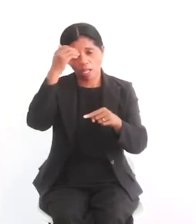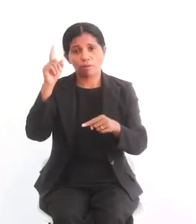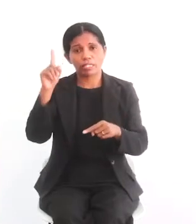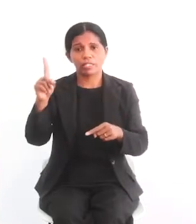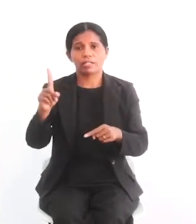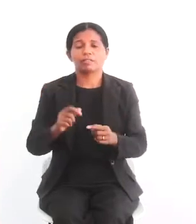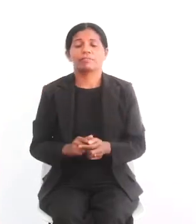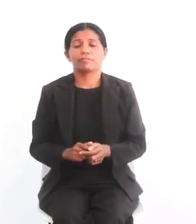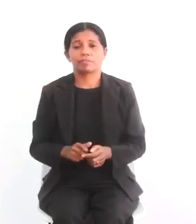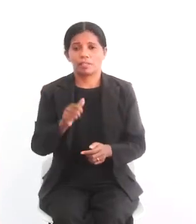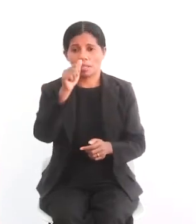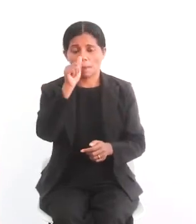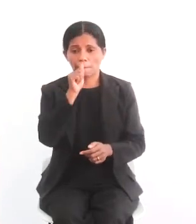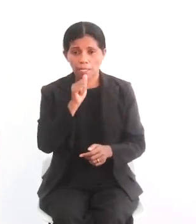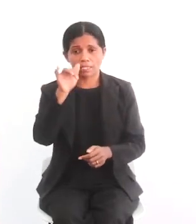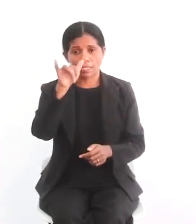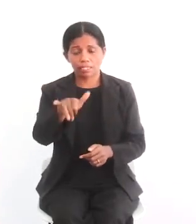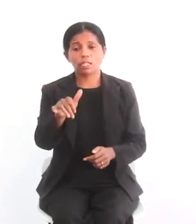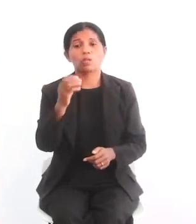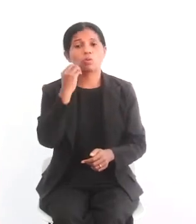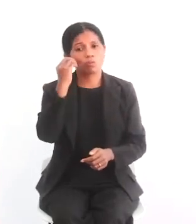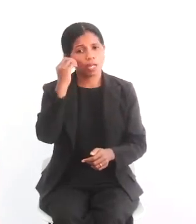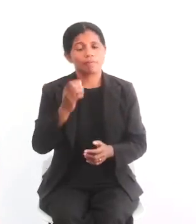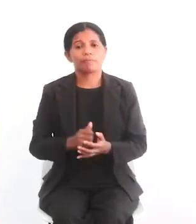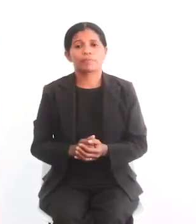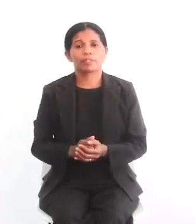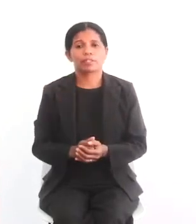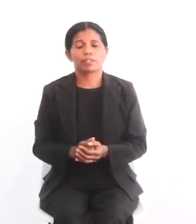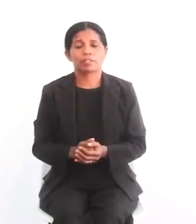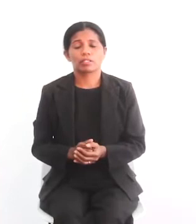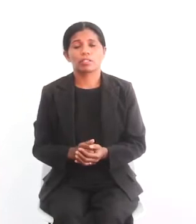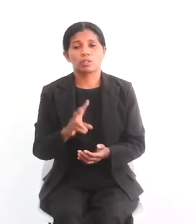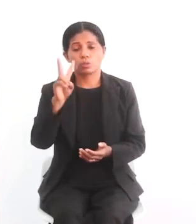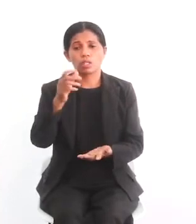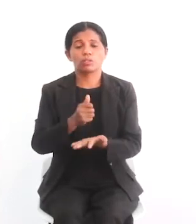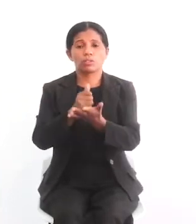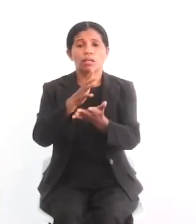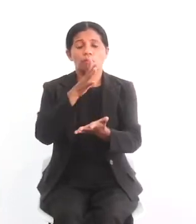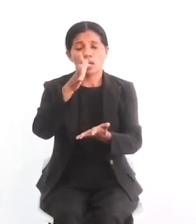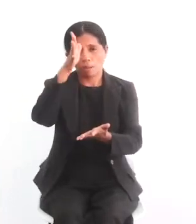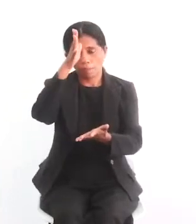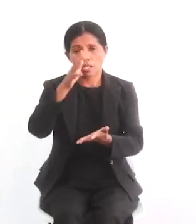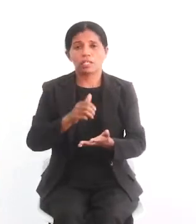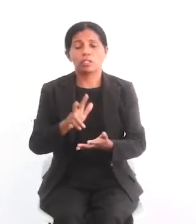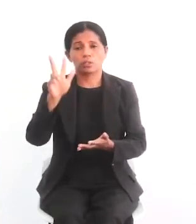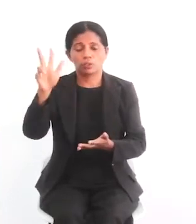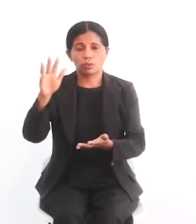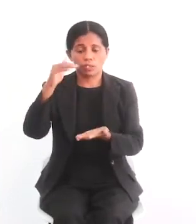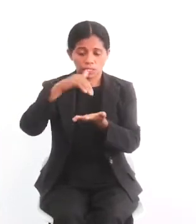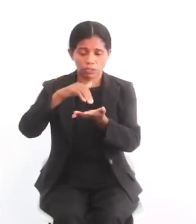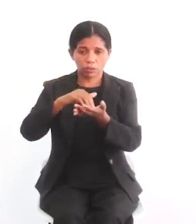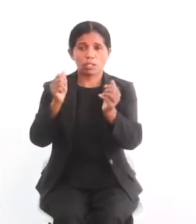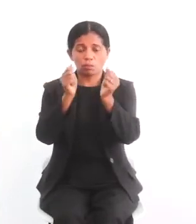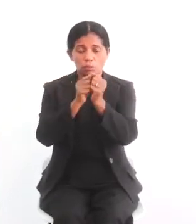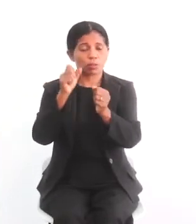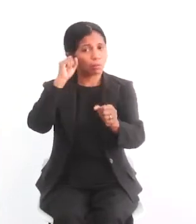ida, hakmatek iha uma, rua, azuda ama ho apa, tolu, estuda homon